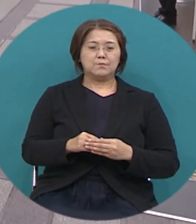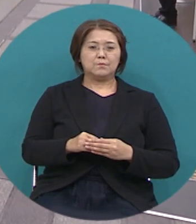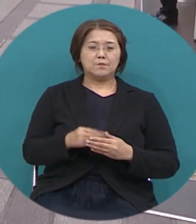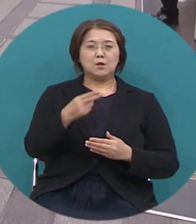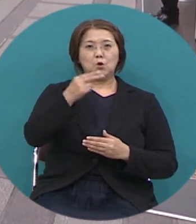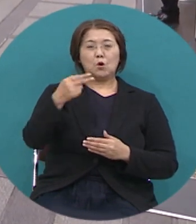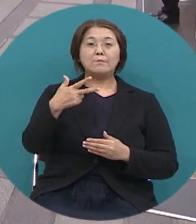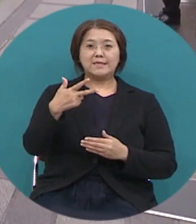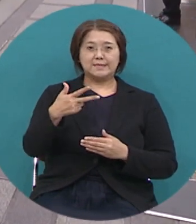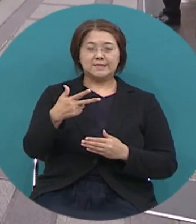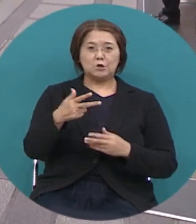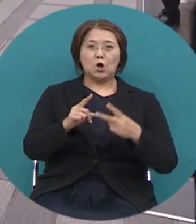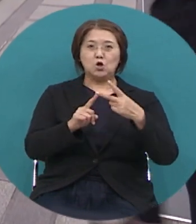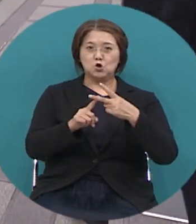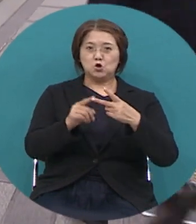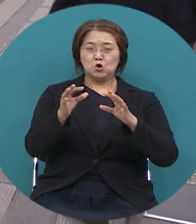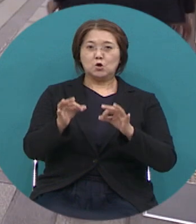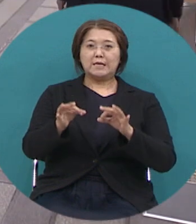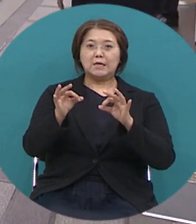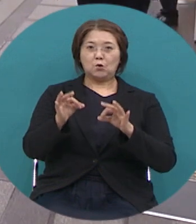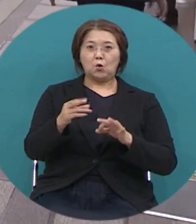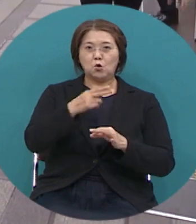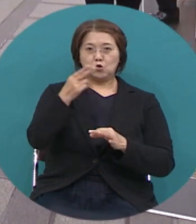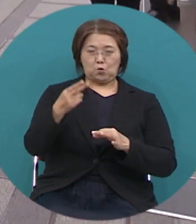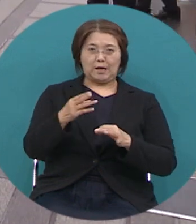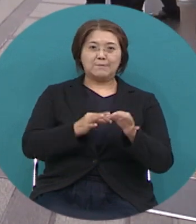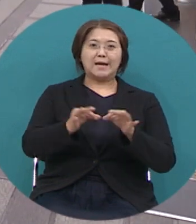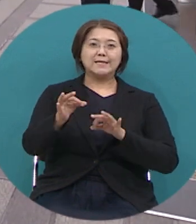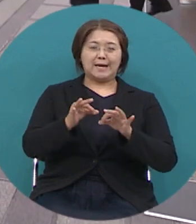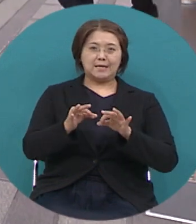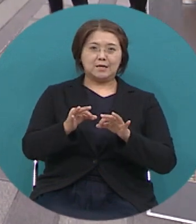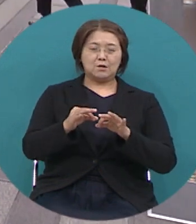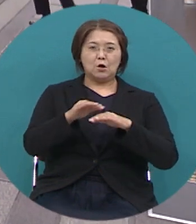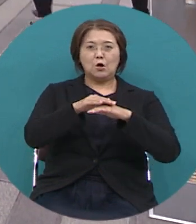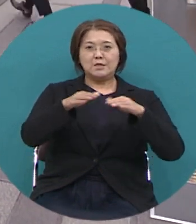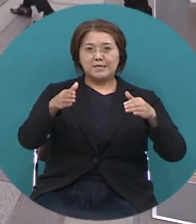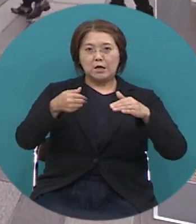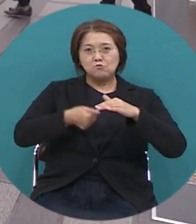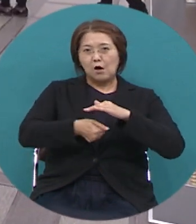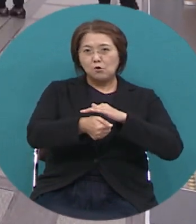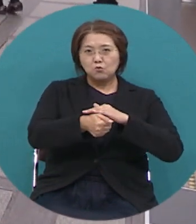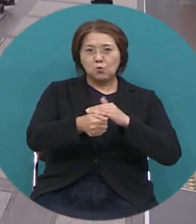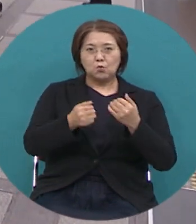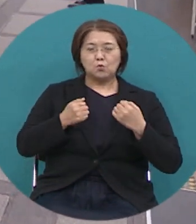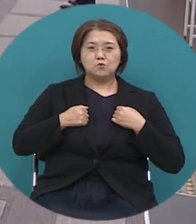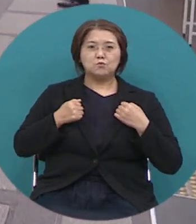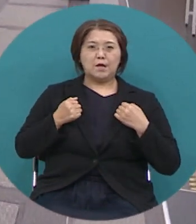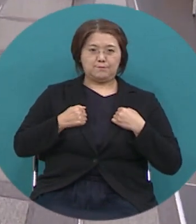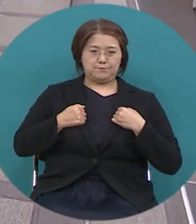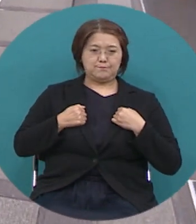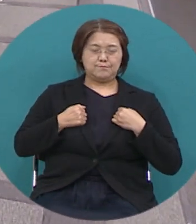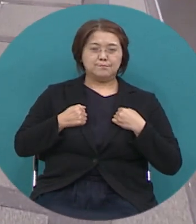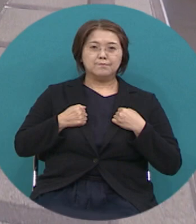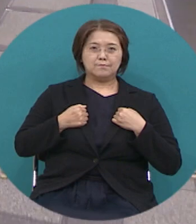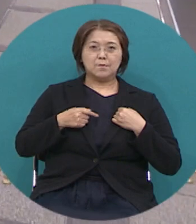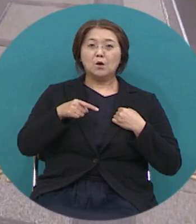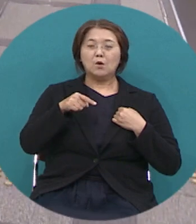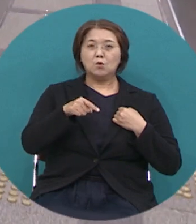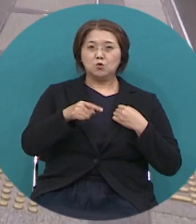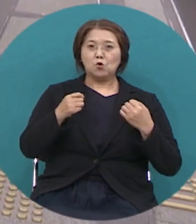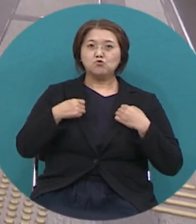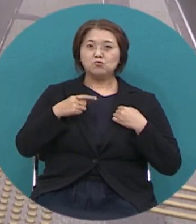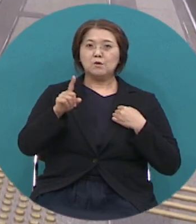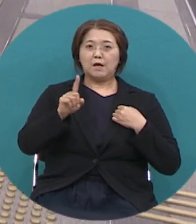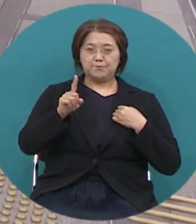富山市のゆうちょ銀行富山店で行われたシェイクアウト訓練です。シェイクアウト訓練と